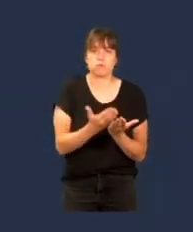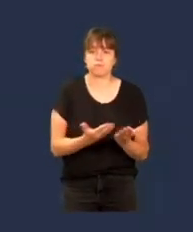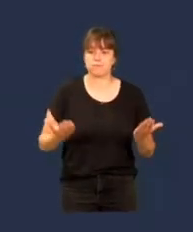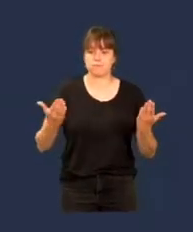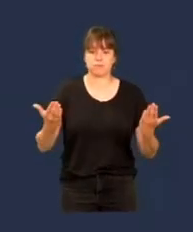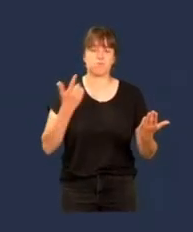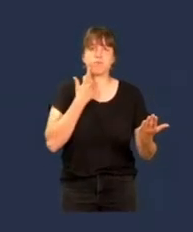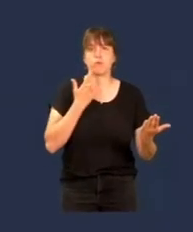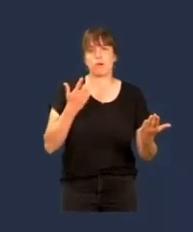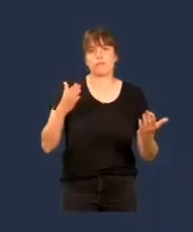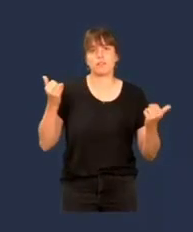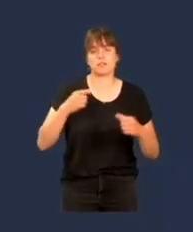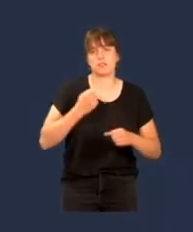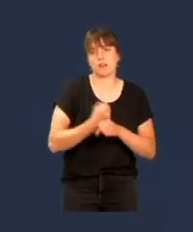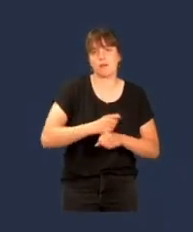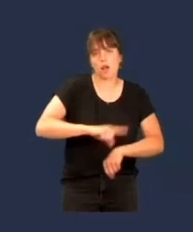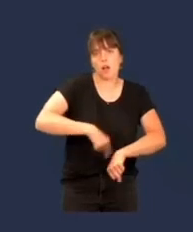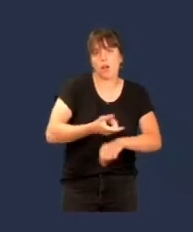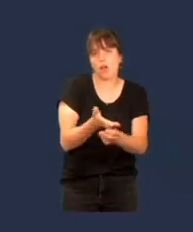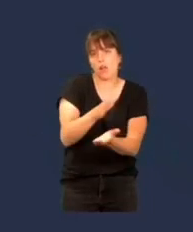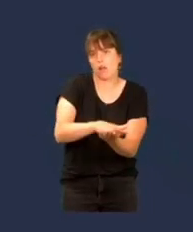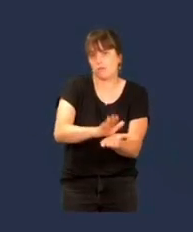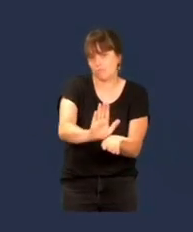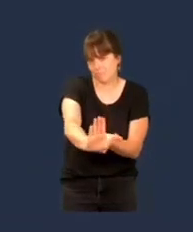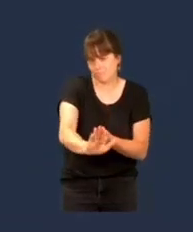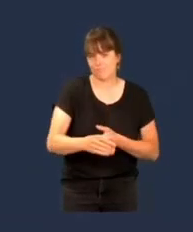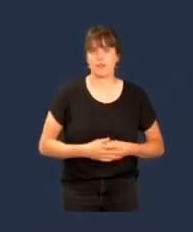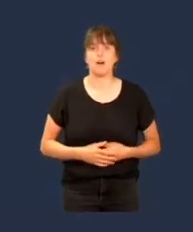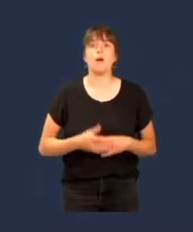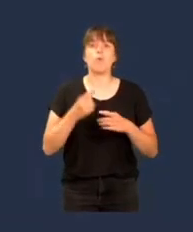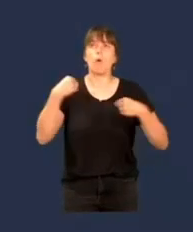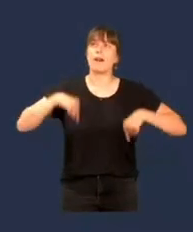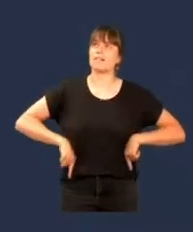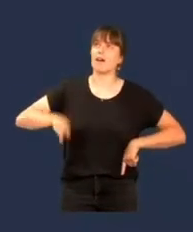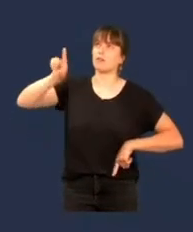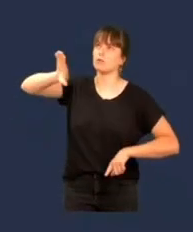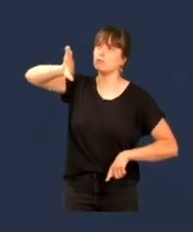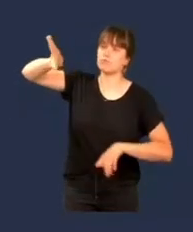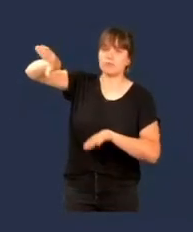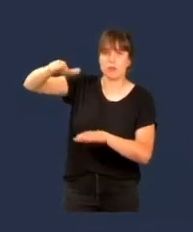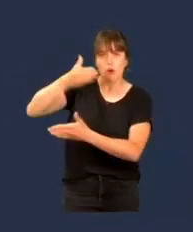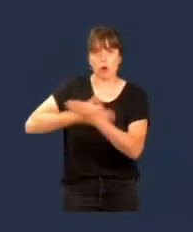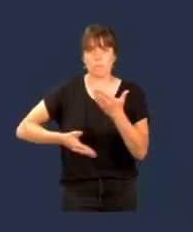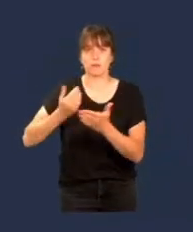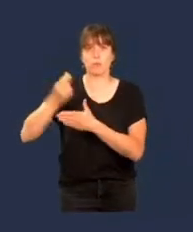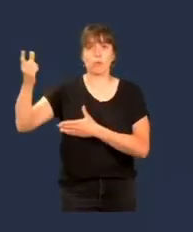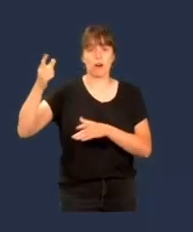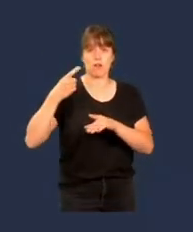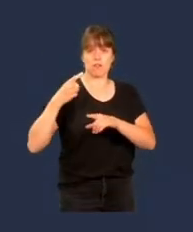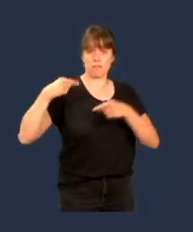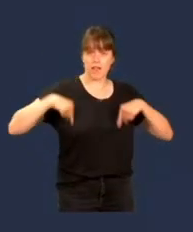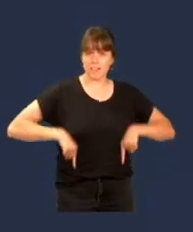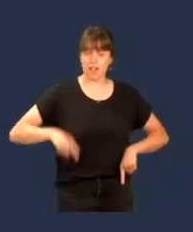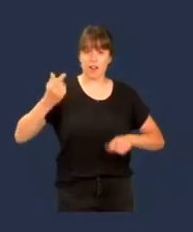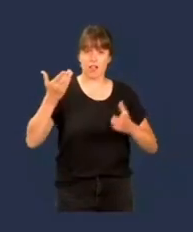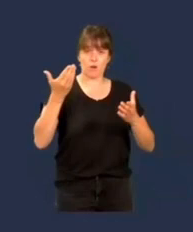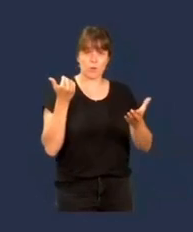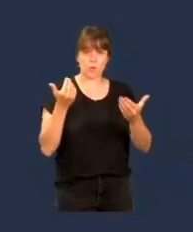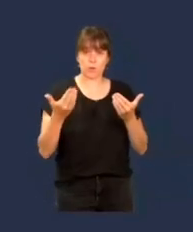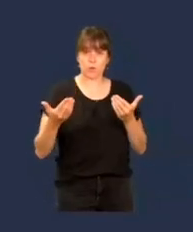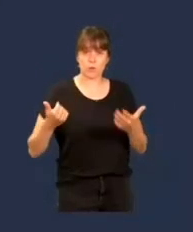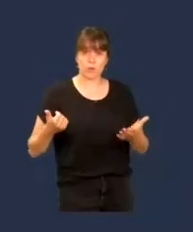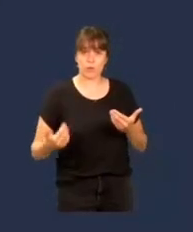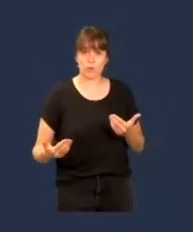Alors avec ce rapport, gardons-nous de ne pas se substituer quand même à l'État, toutefois, qui démantèle, année après année, nos fleurons nationaux,